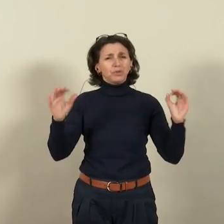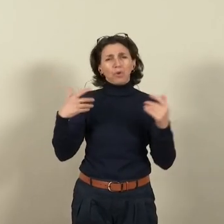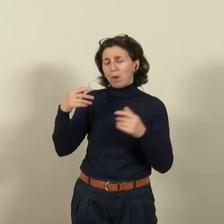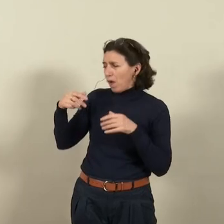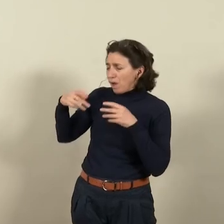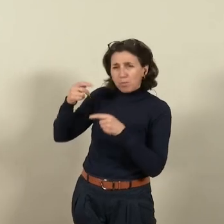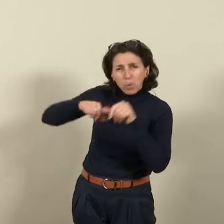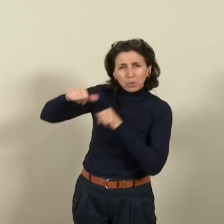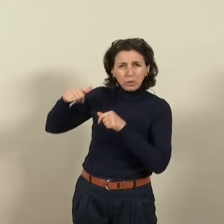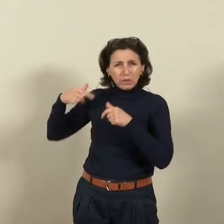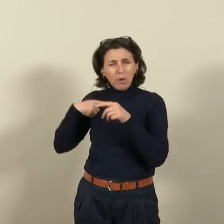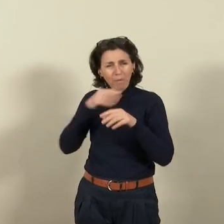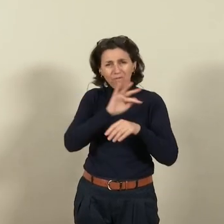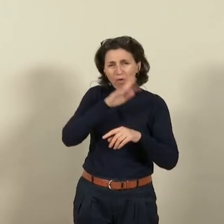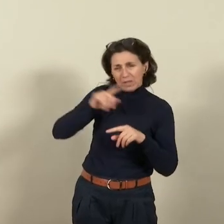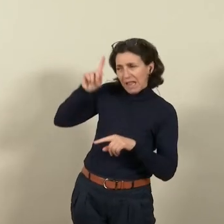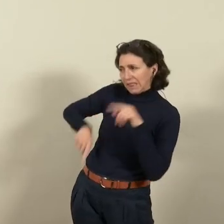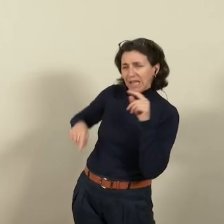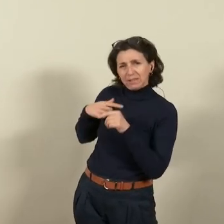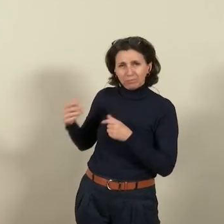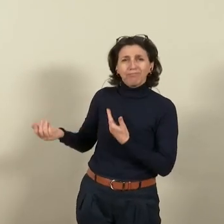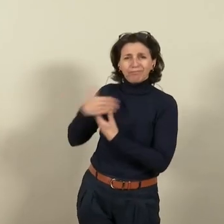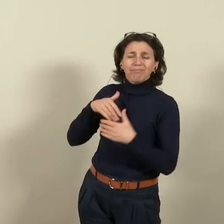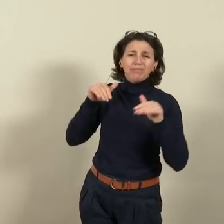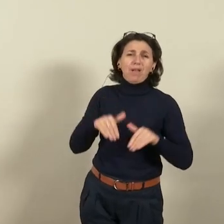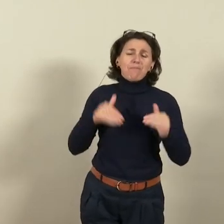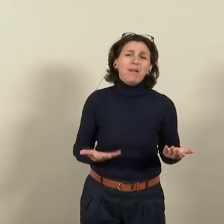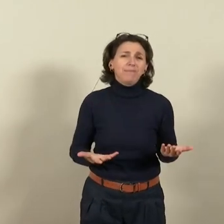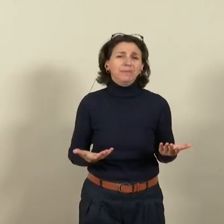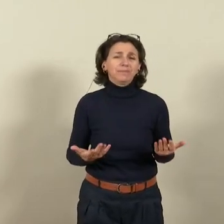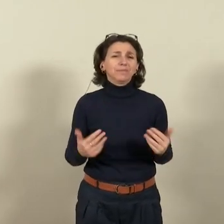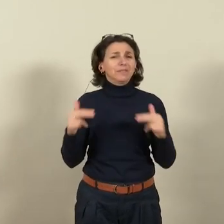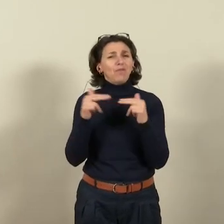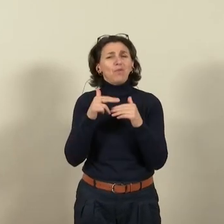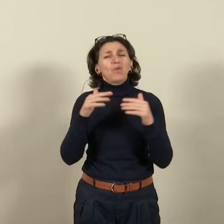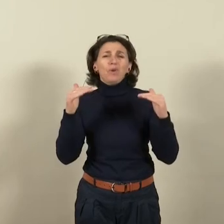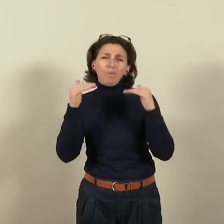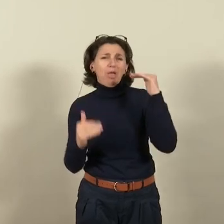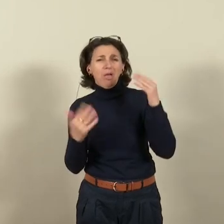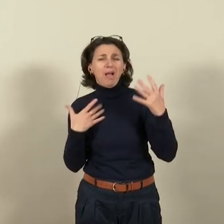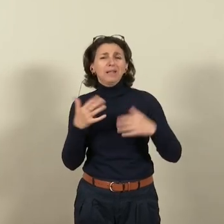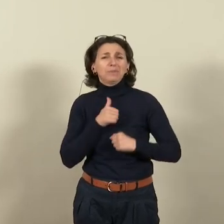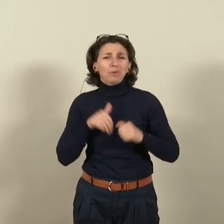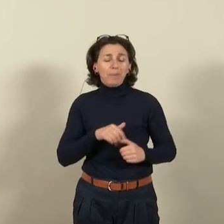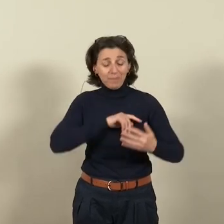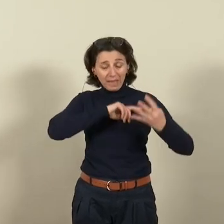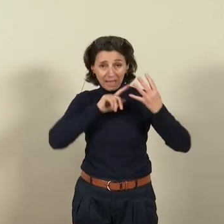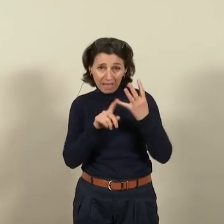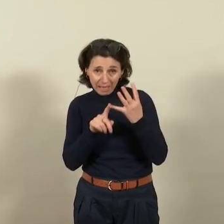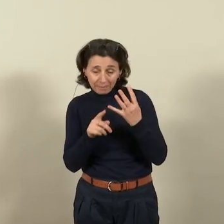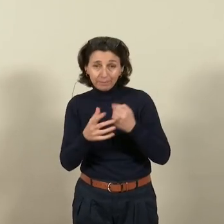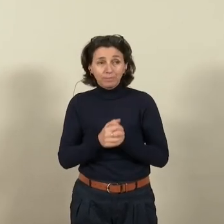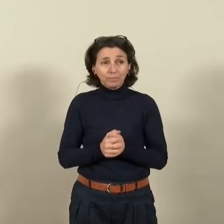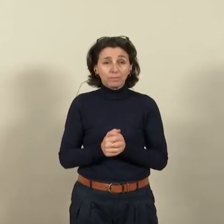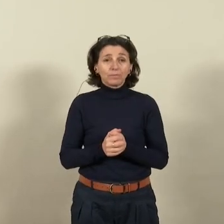environnementales et social très inférieure à celle de la France 4 d'étudier avec la plus grande énergie